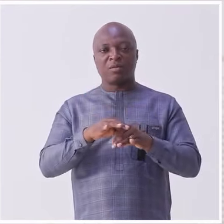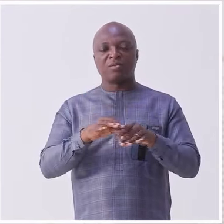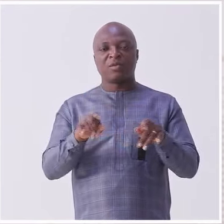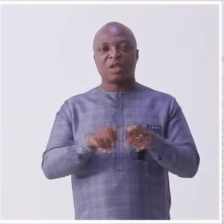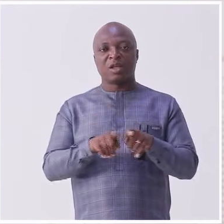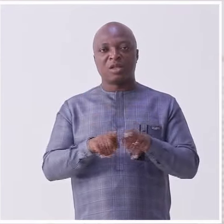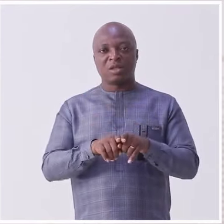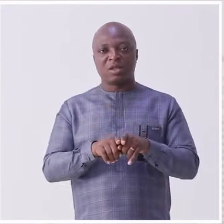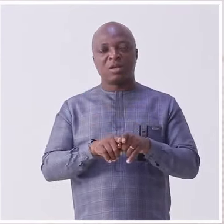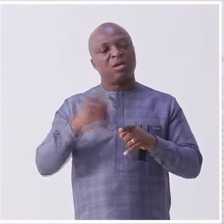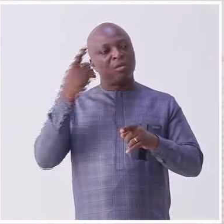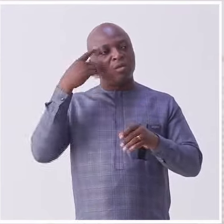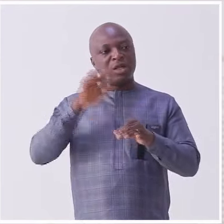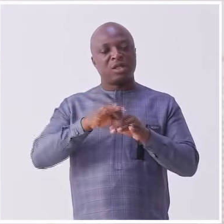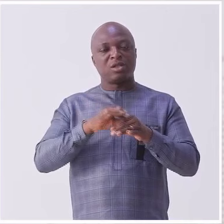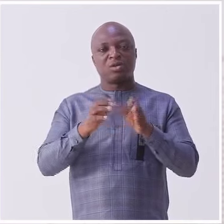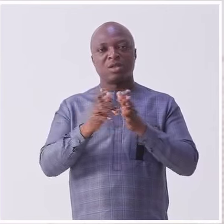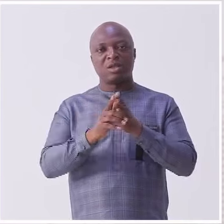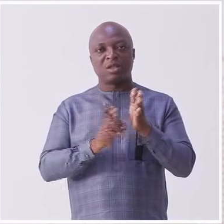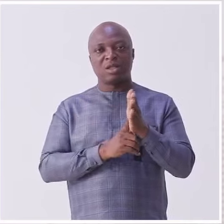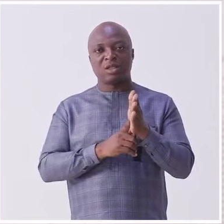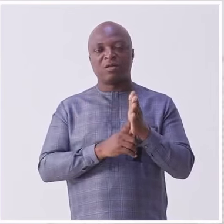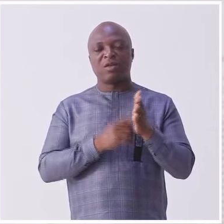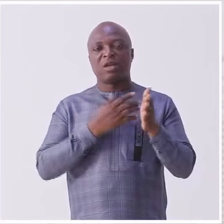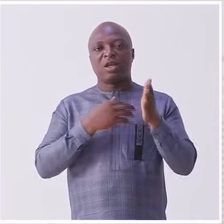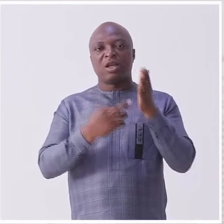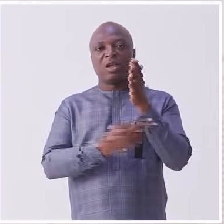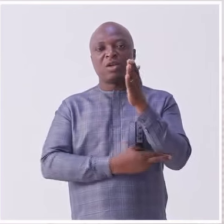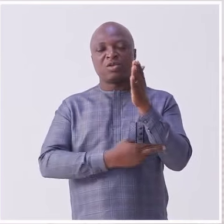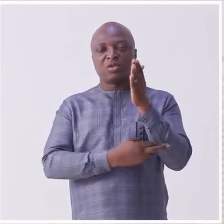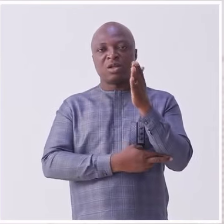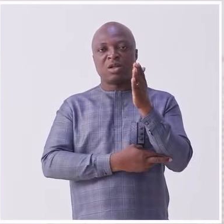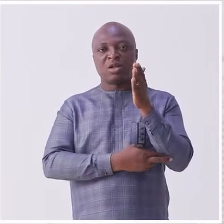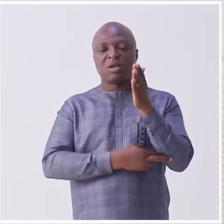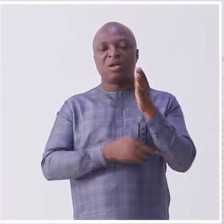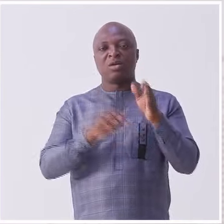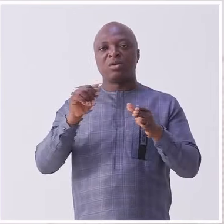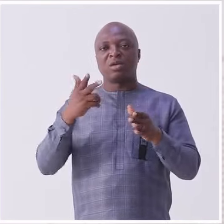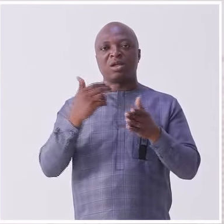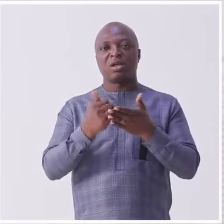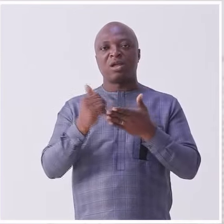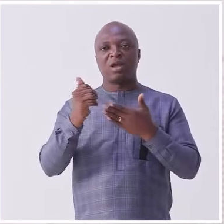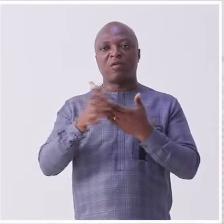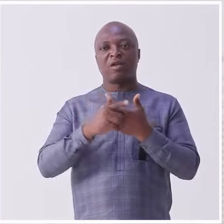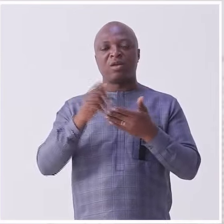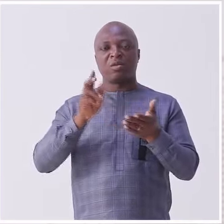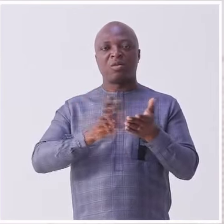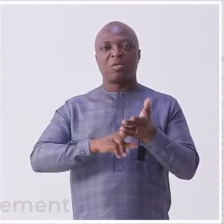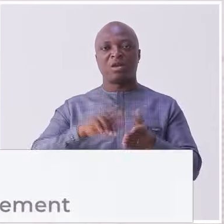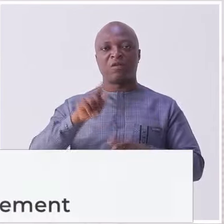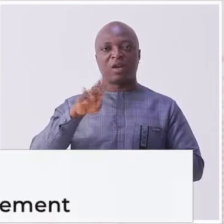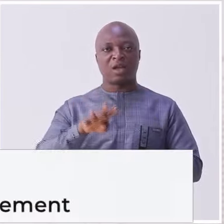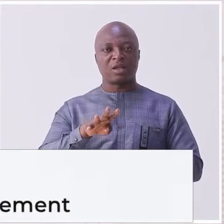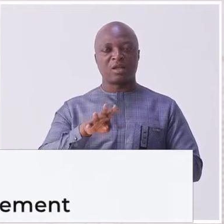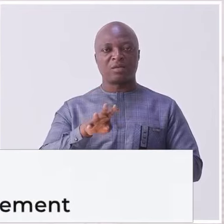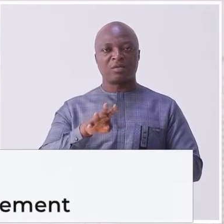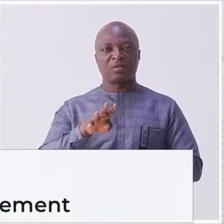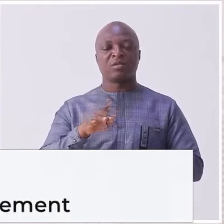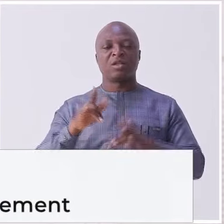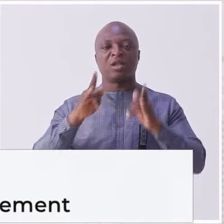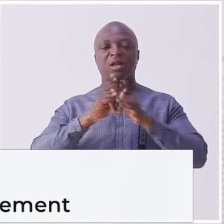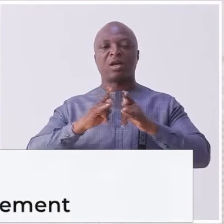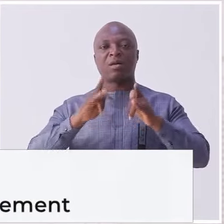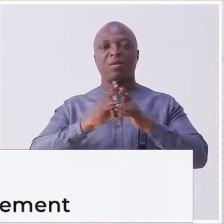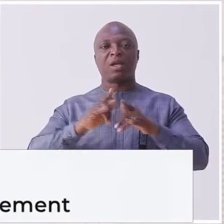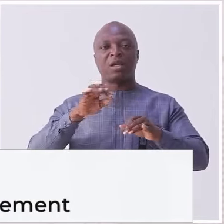Ainsi, pour les élections législatives et régionales du 13 avril 2024, la